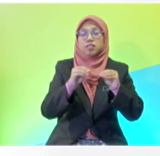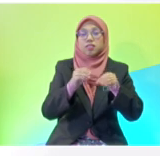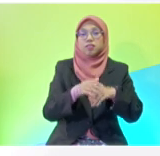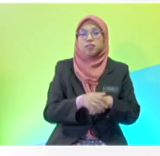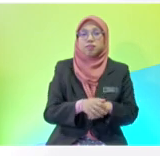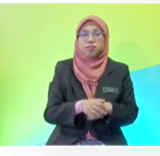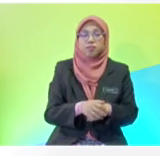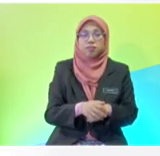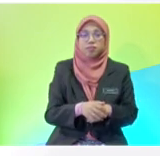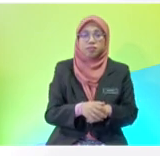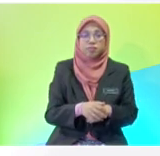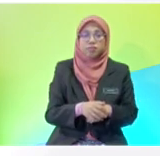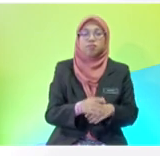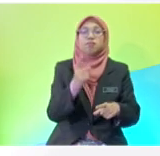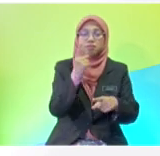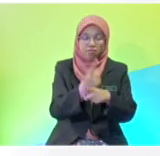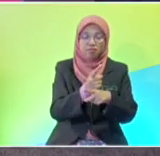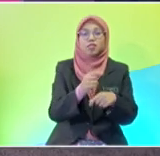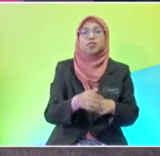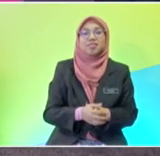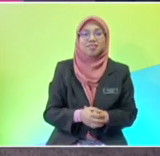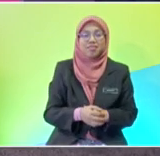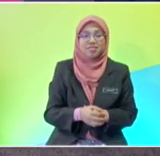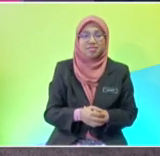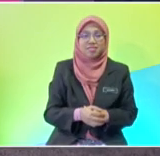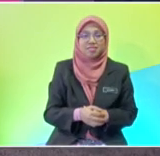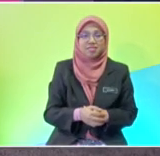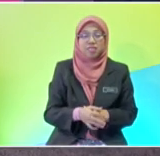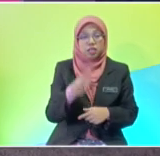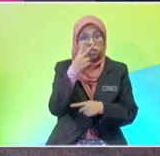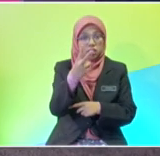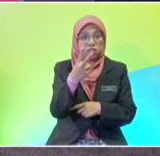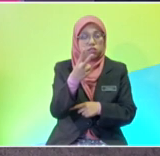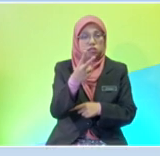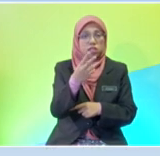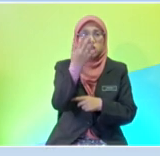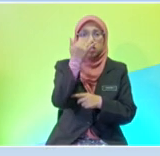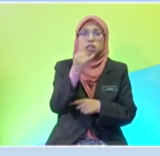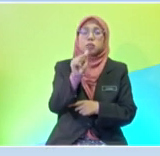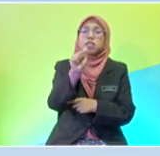Oke Betul jawabannya Ih Oke kalau kita lihat di situ Kenapa